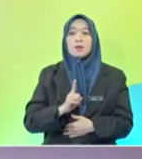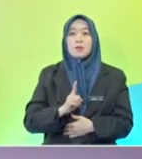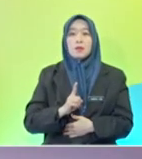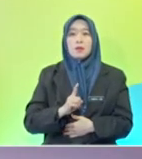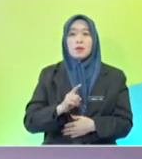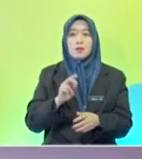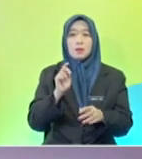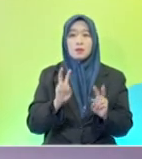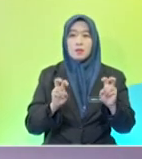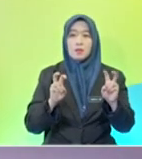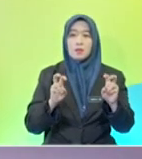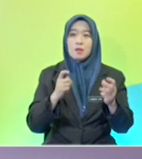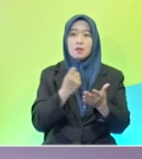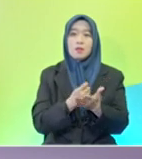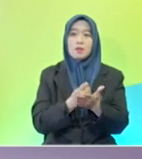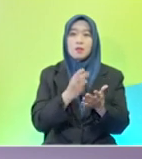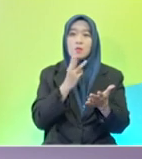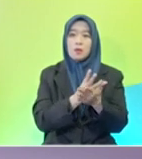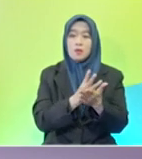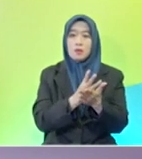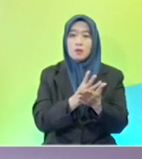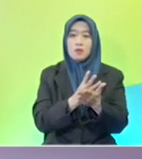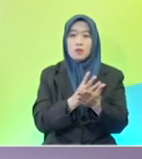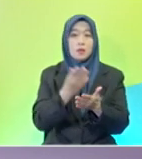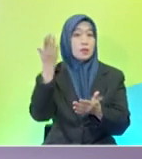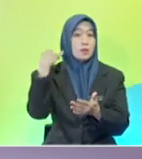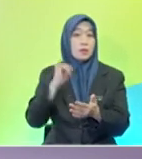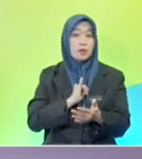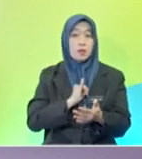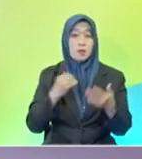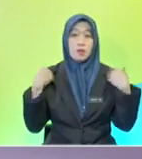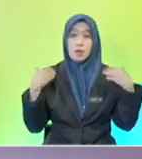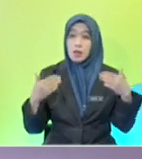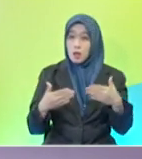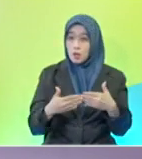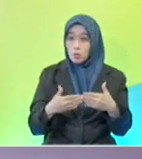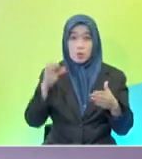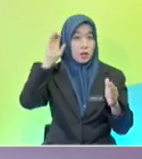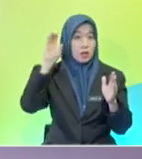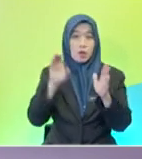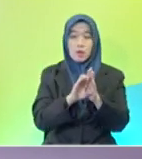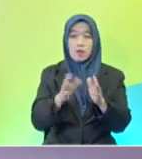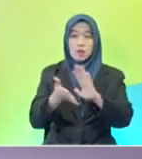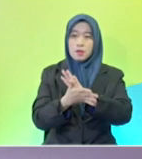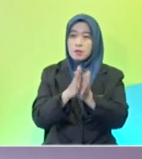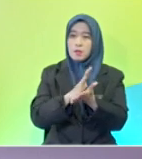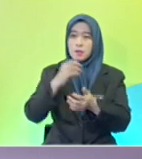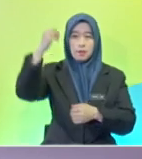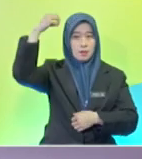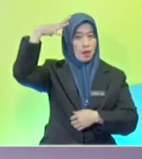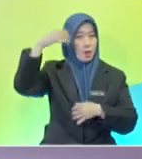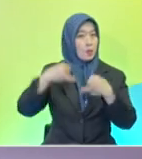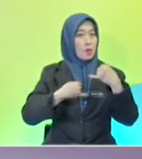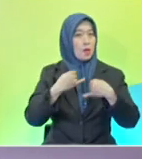wakaf. Tapi Ustazah, tadi kan saya ada cantumkan keratan gambar ni. Dia jadi lampu isyarat lah. Apa